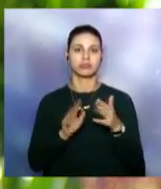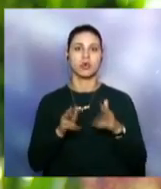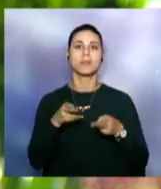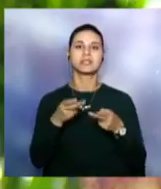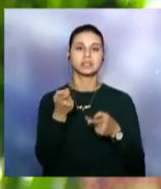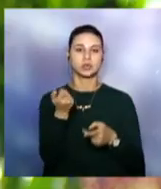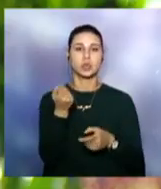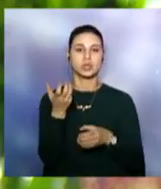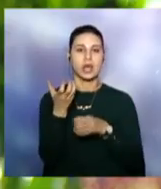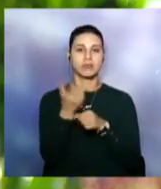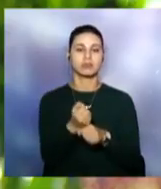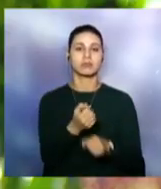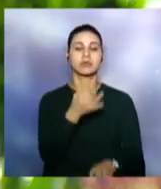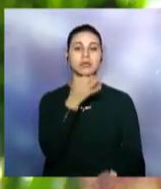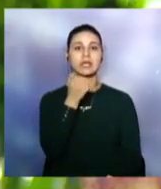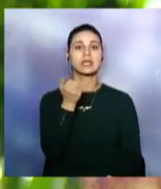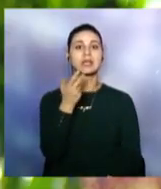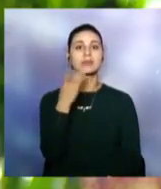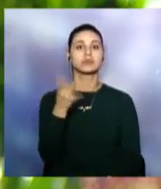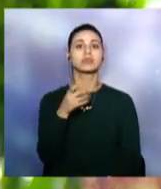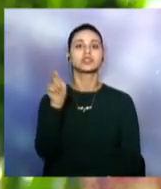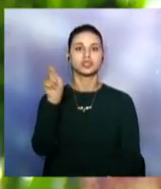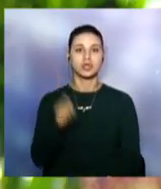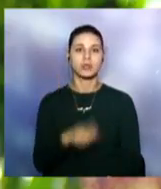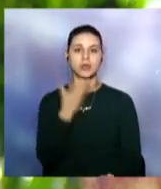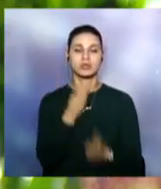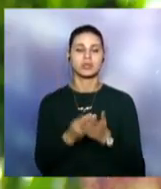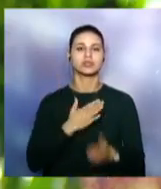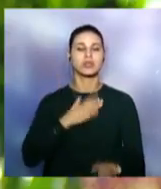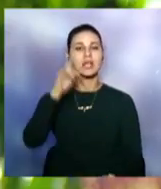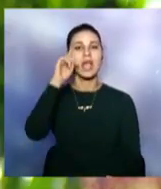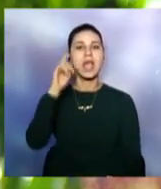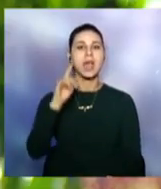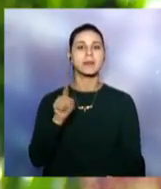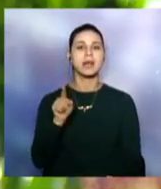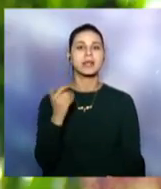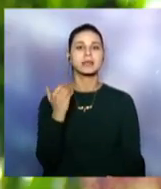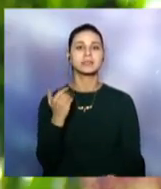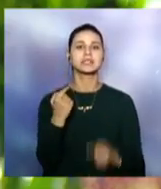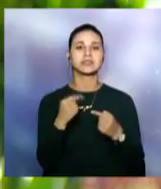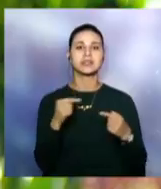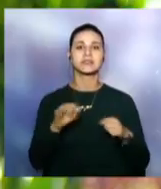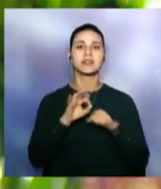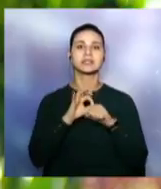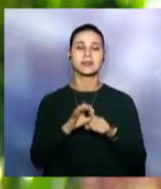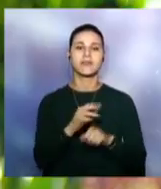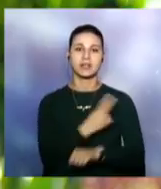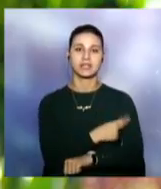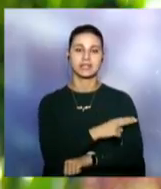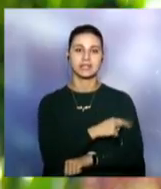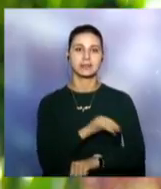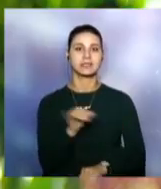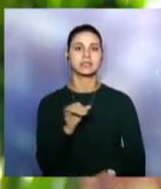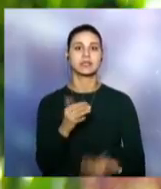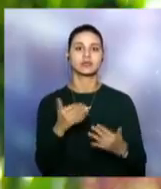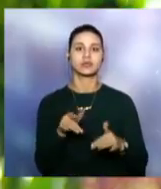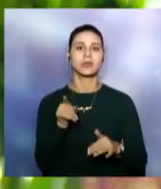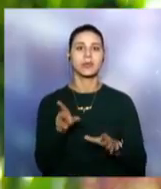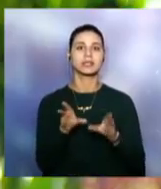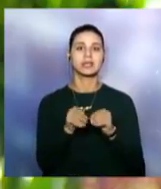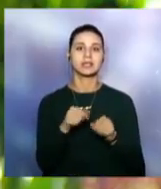და წელიწადში რამოდენიმეჯერ ჩვენთან ჩამოდიან ჩვენი ებრაელი კოლეგები ისრაელის სხვადასხვა წამყვანი კლინიკებიდან, სადაც უკვე